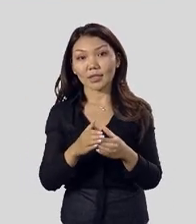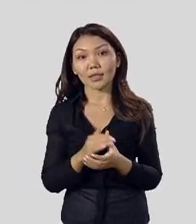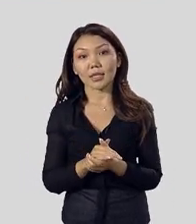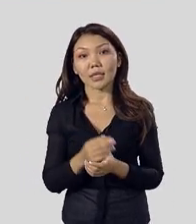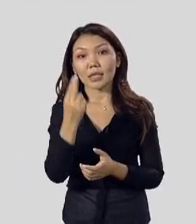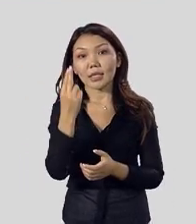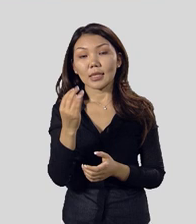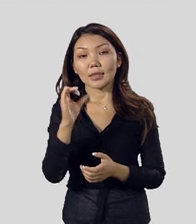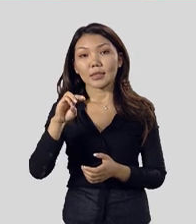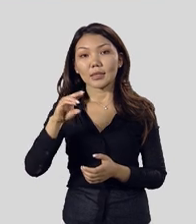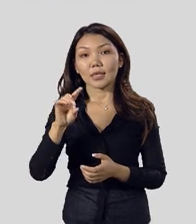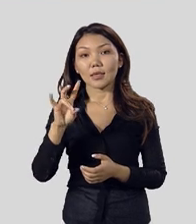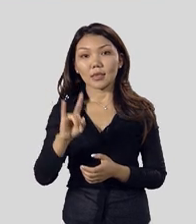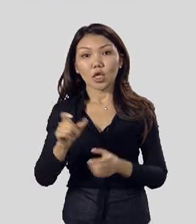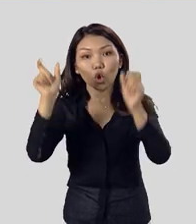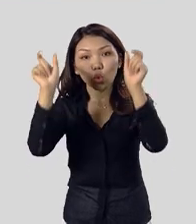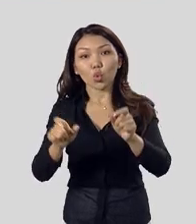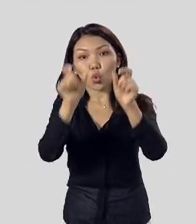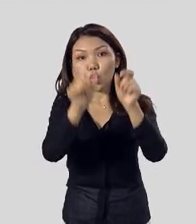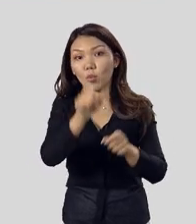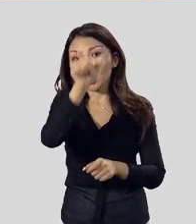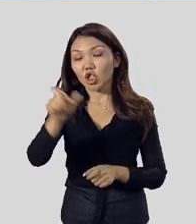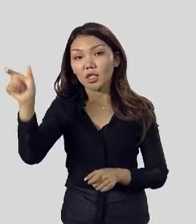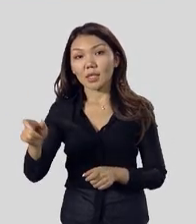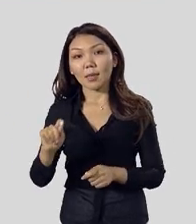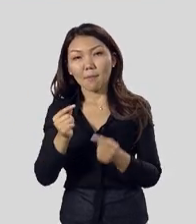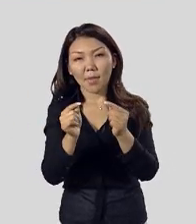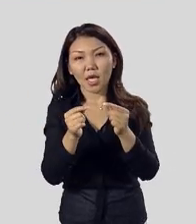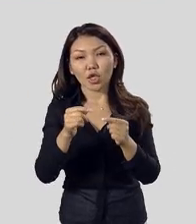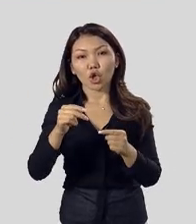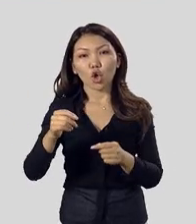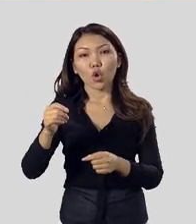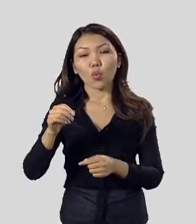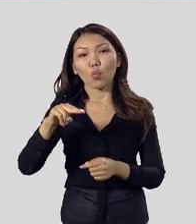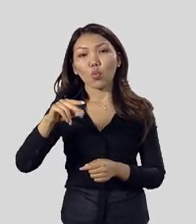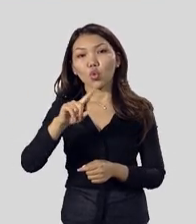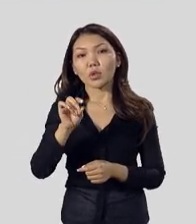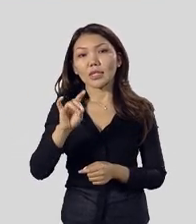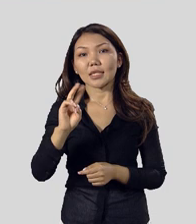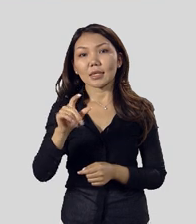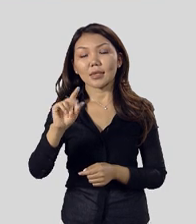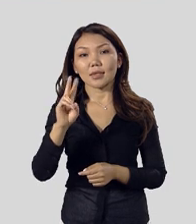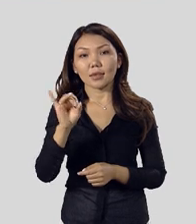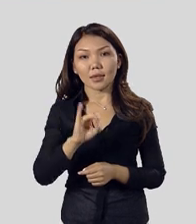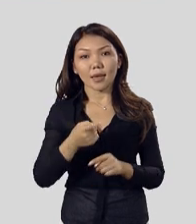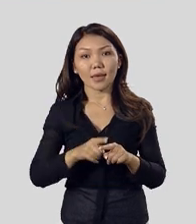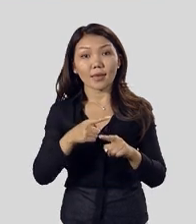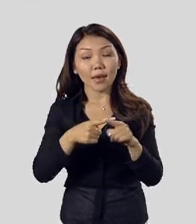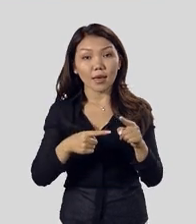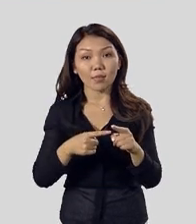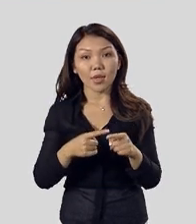цистерны трубочки и мелкие пузырьки все эти элементы составляют единый